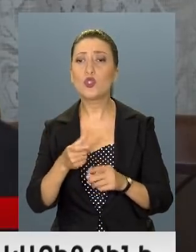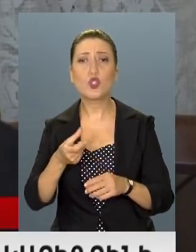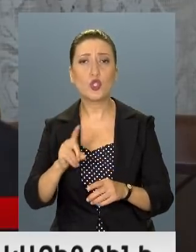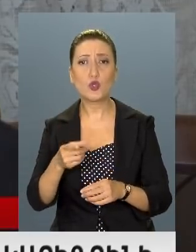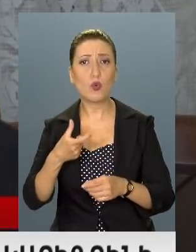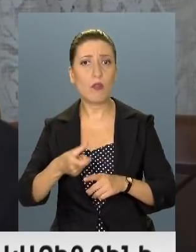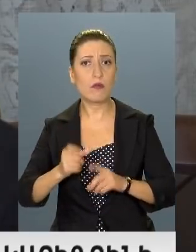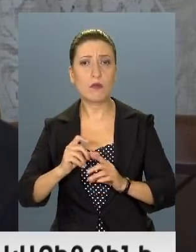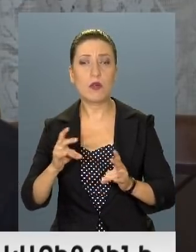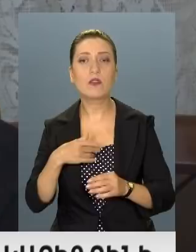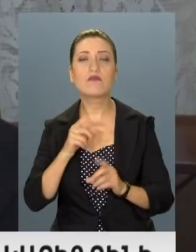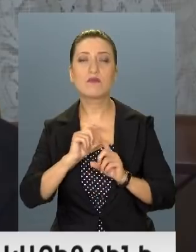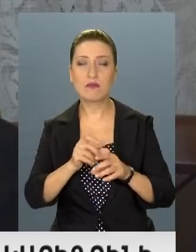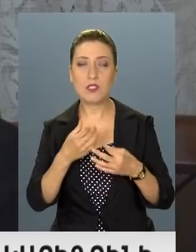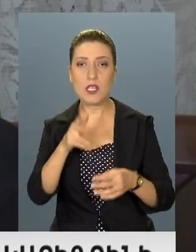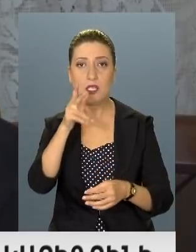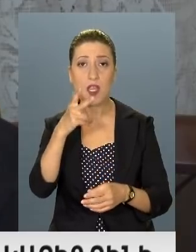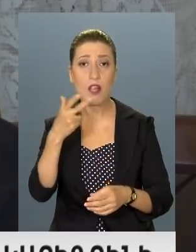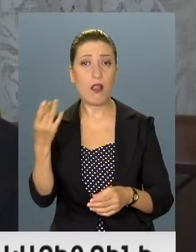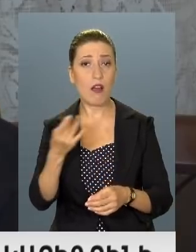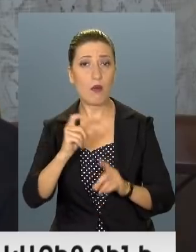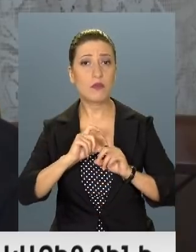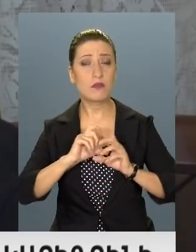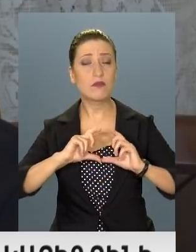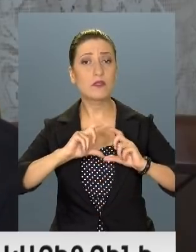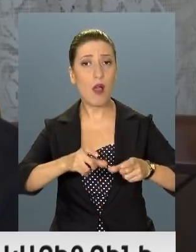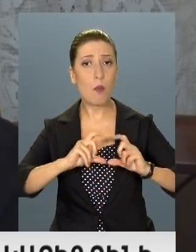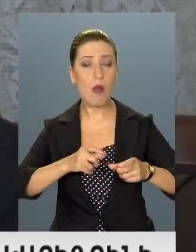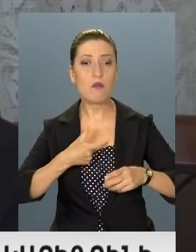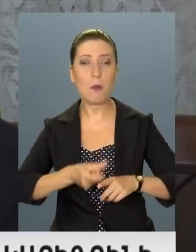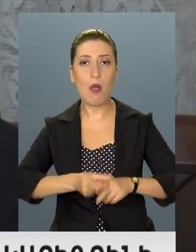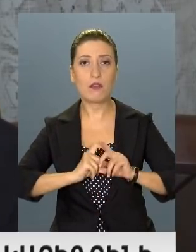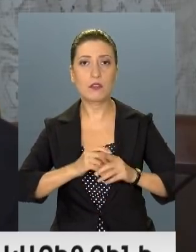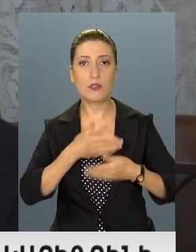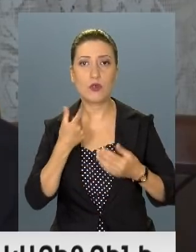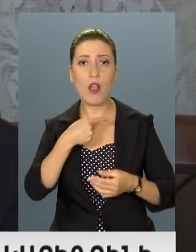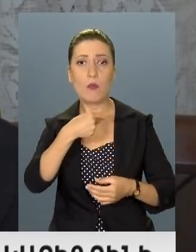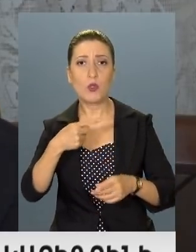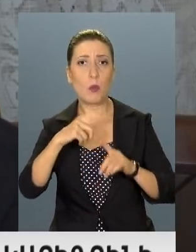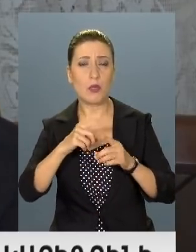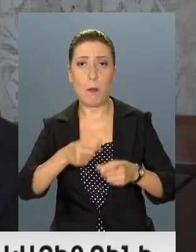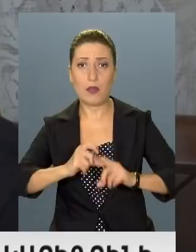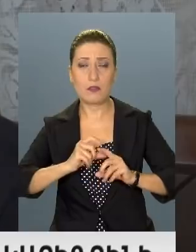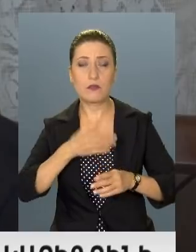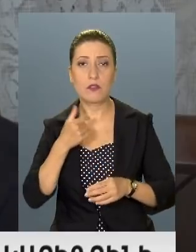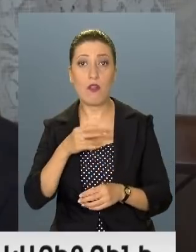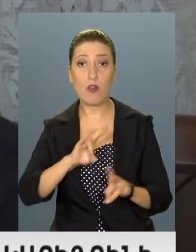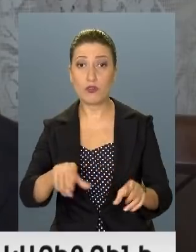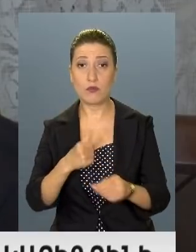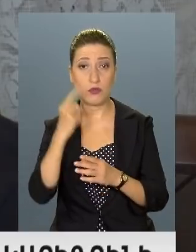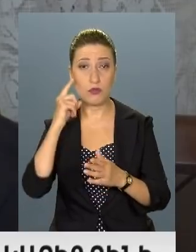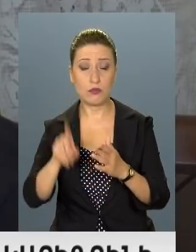գրել, պատասխան չկա, ոչ մի տեսակի, ոչ դրական, ոչ բացասական, բա չի կարող լինի, բան ասացի